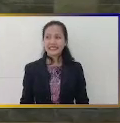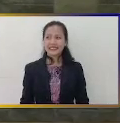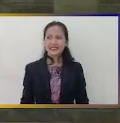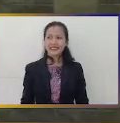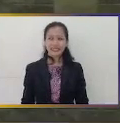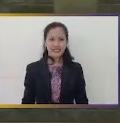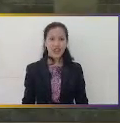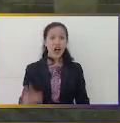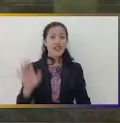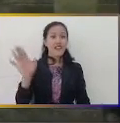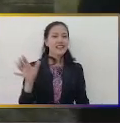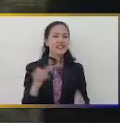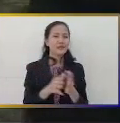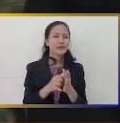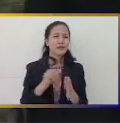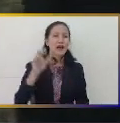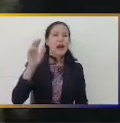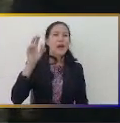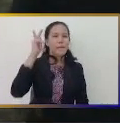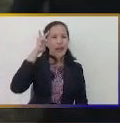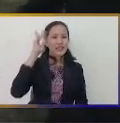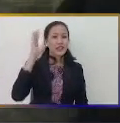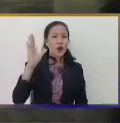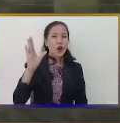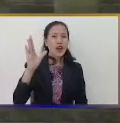Magandang umaga po sa inyo lahat.